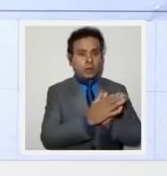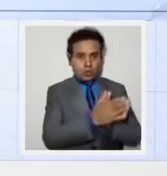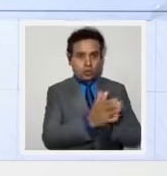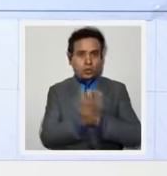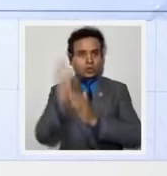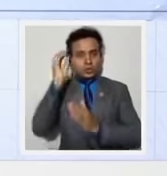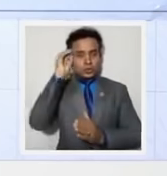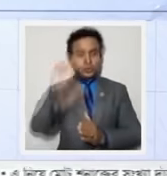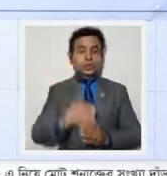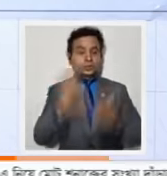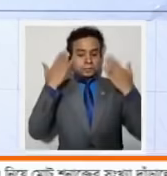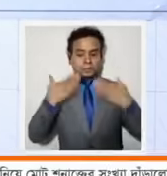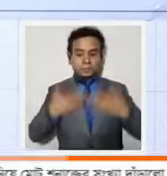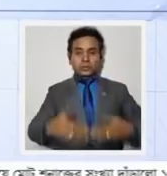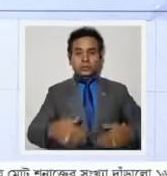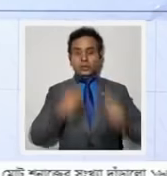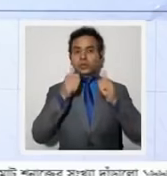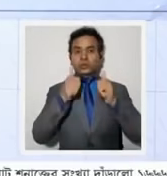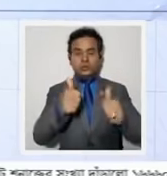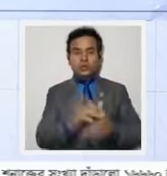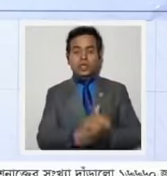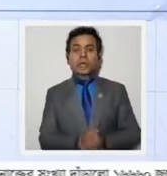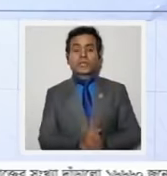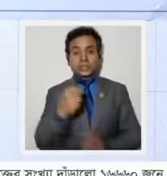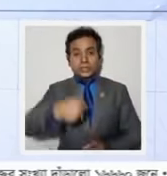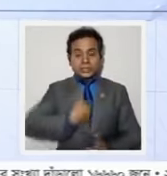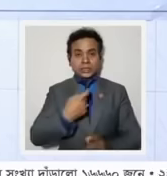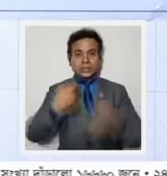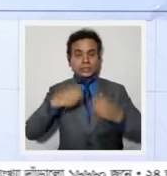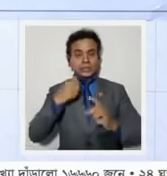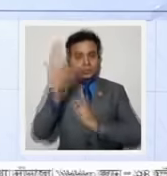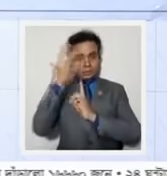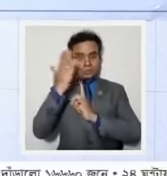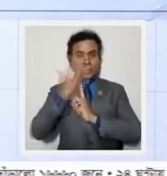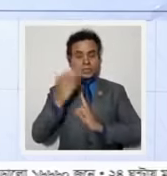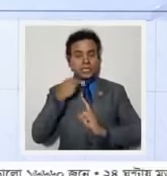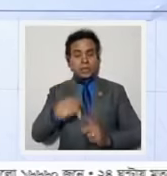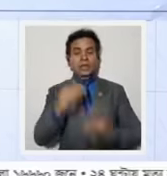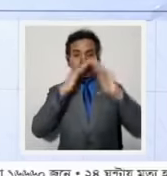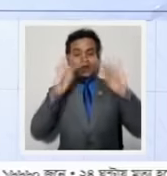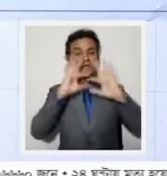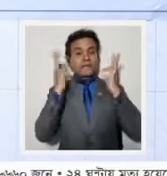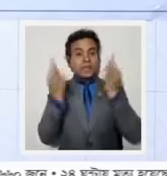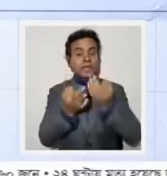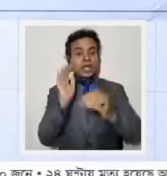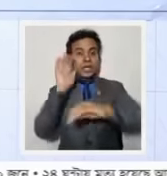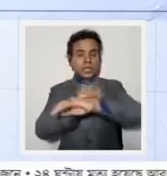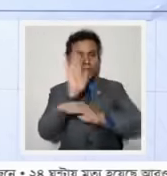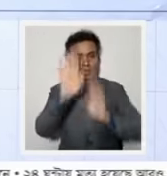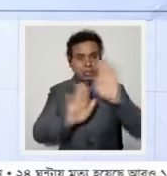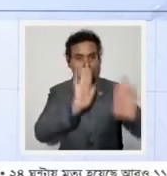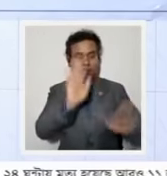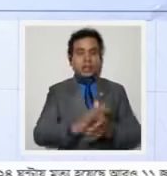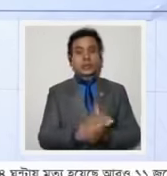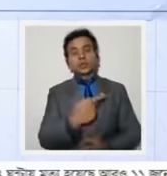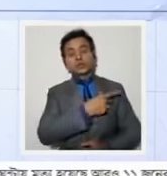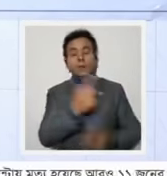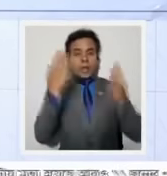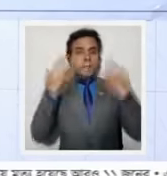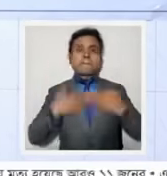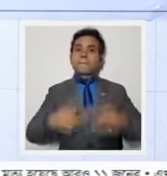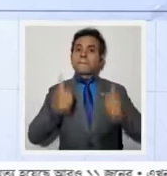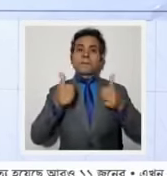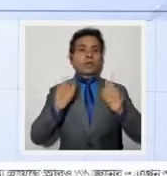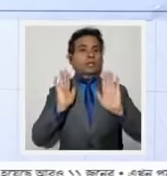2,78,892 জন। আমরা শেষ করব, তার আগে আবারও মনে করিয়ে দিব, আপনার সুরক্ষা আপনার হাতে। আপনি নিজেকে